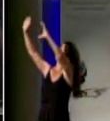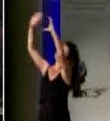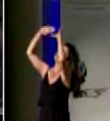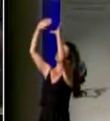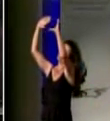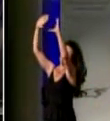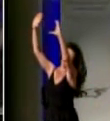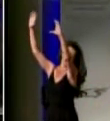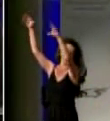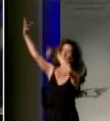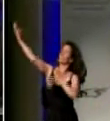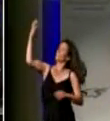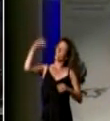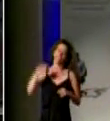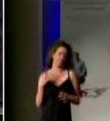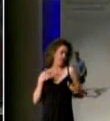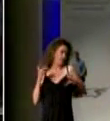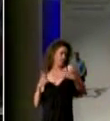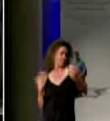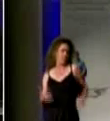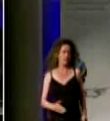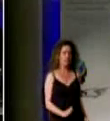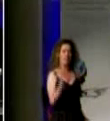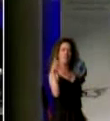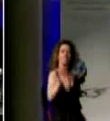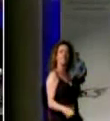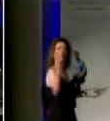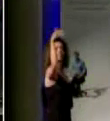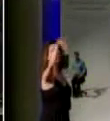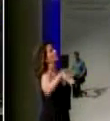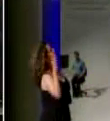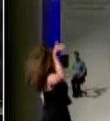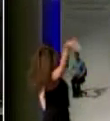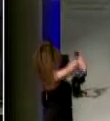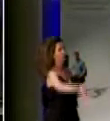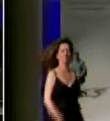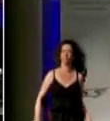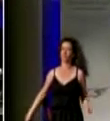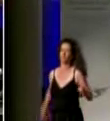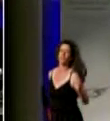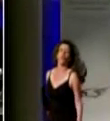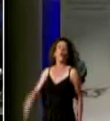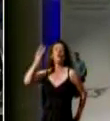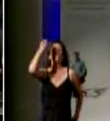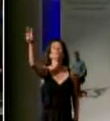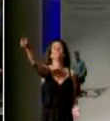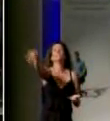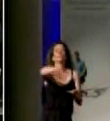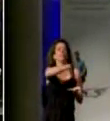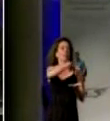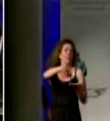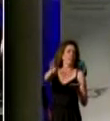lune s'impose et ça excite les poissons volants. Tout le monde!